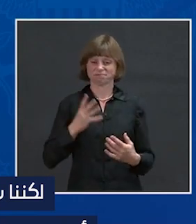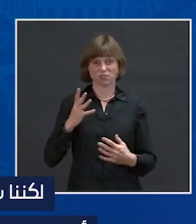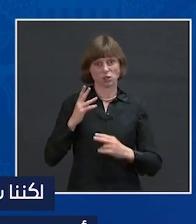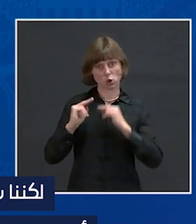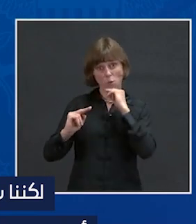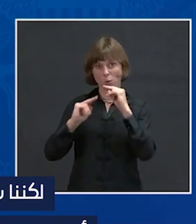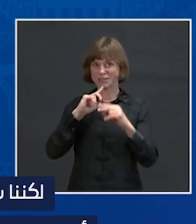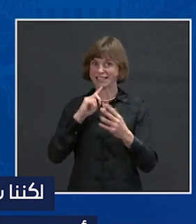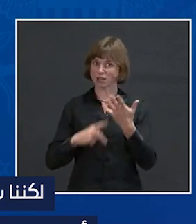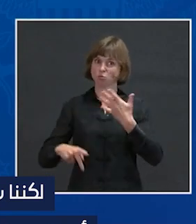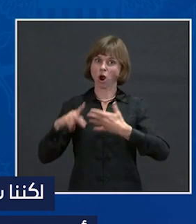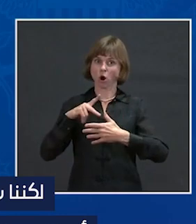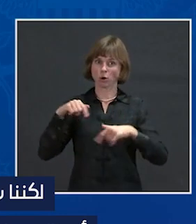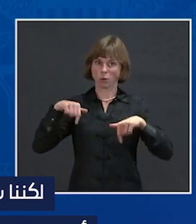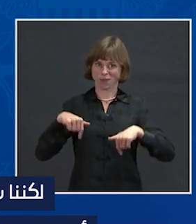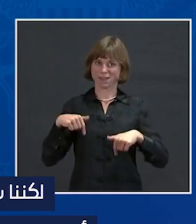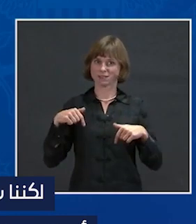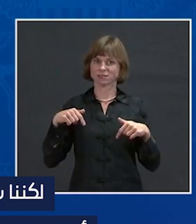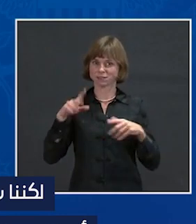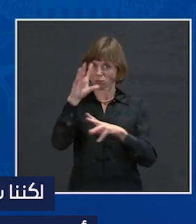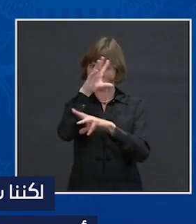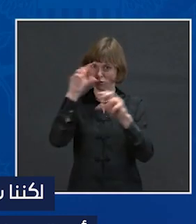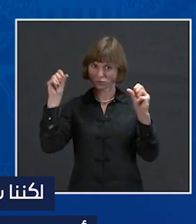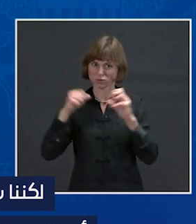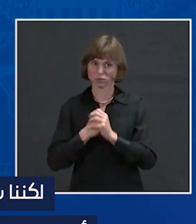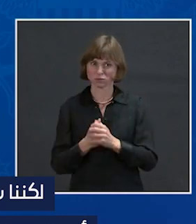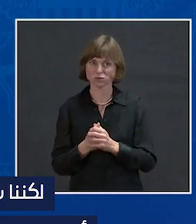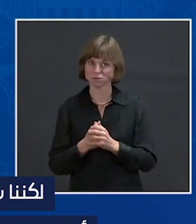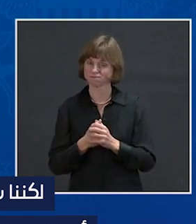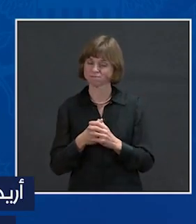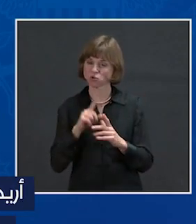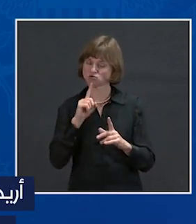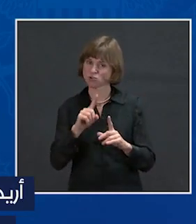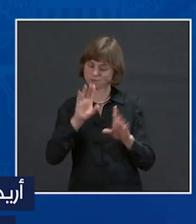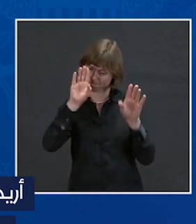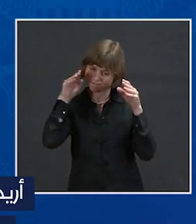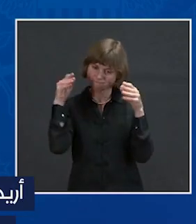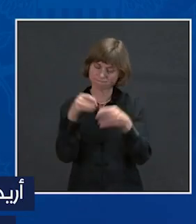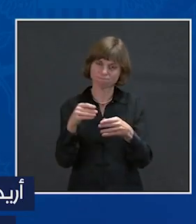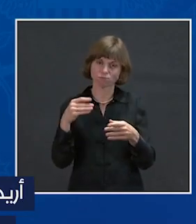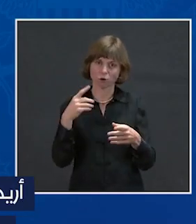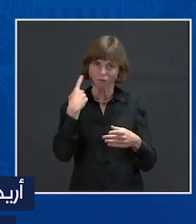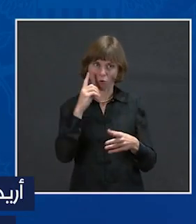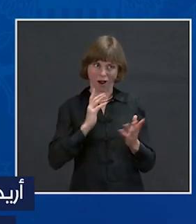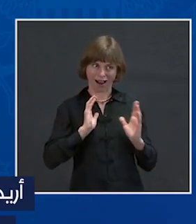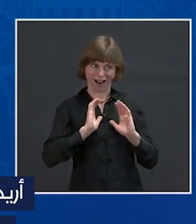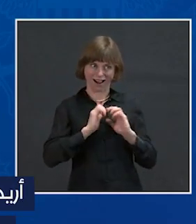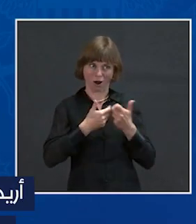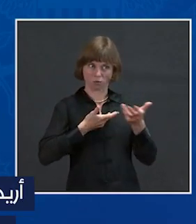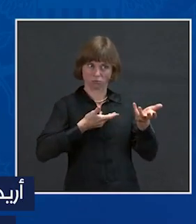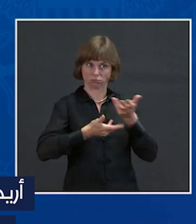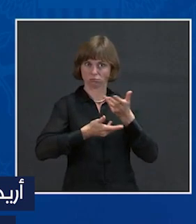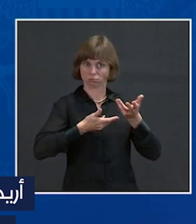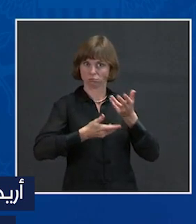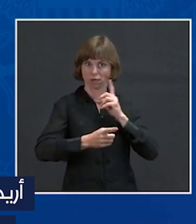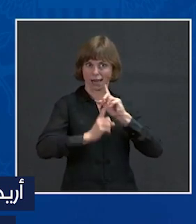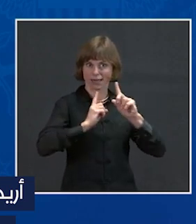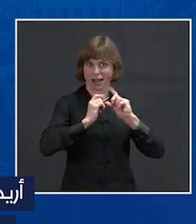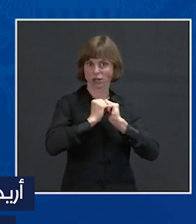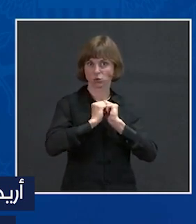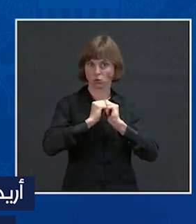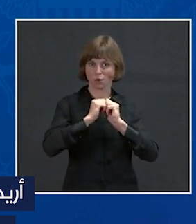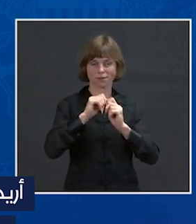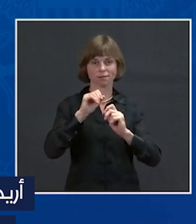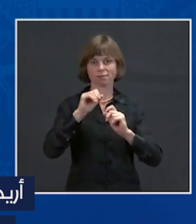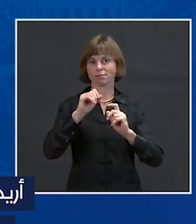القيام بتصريحات إضافية بهذا الخصوص. أريد أن أشير إلى أن الدبلوماسية هي أولوية لدى